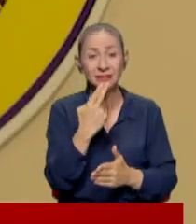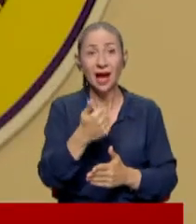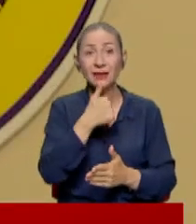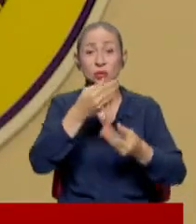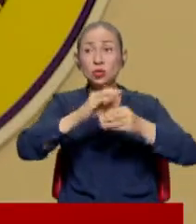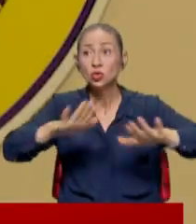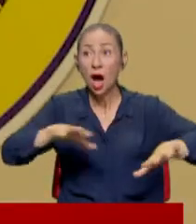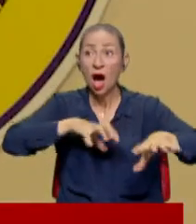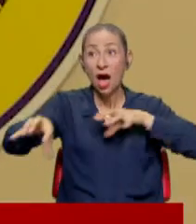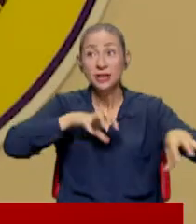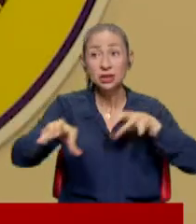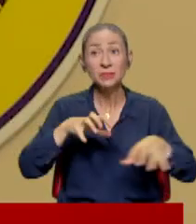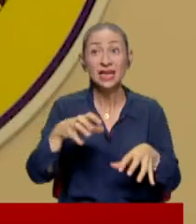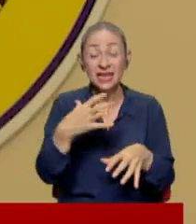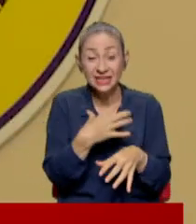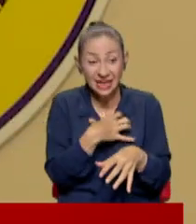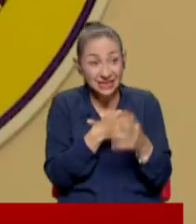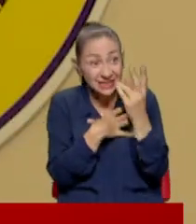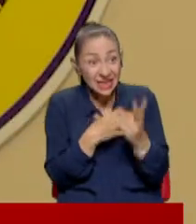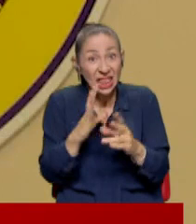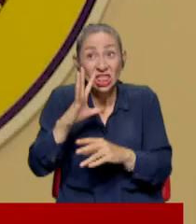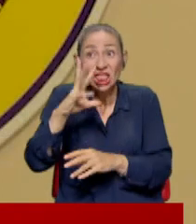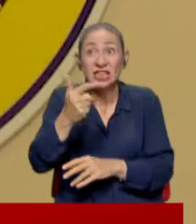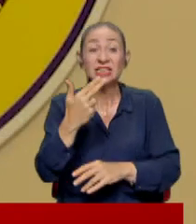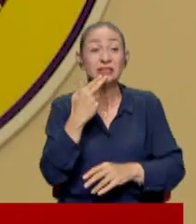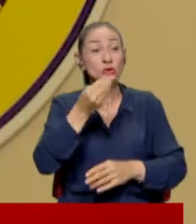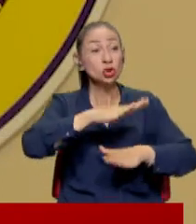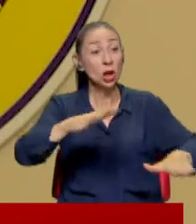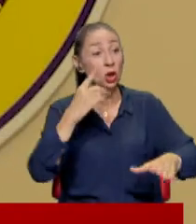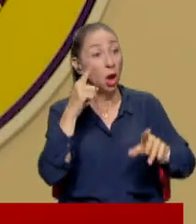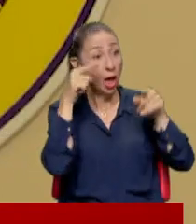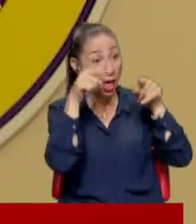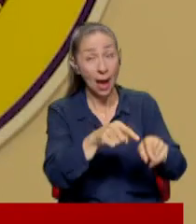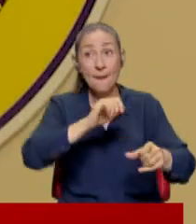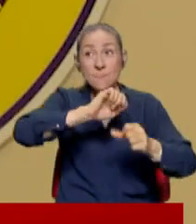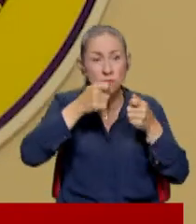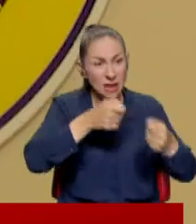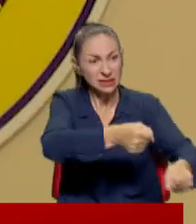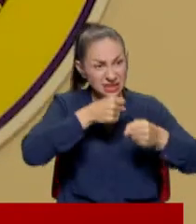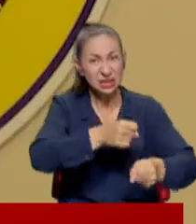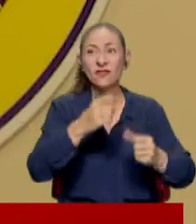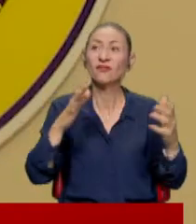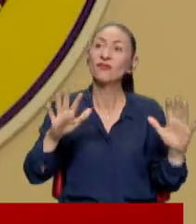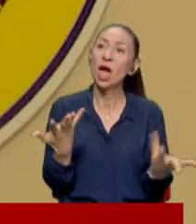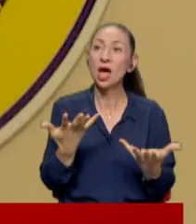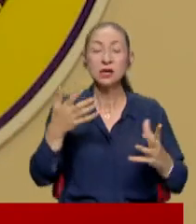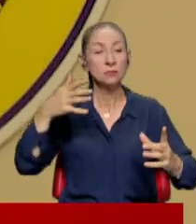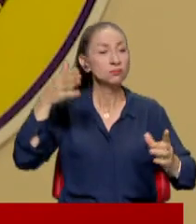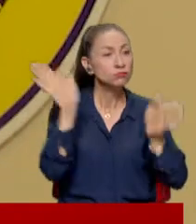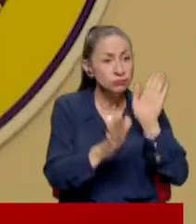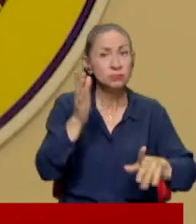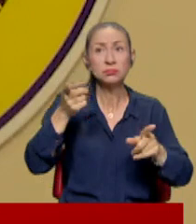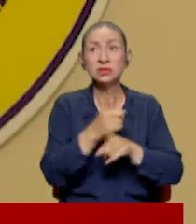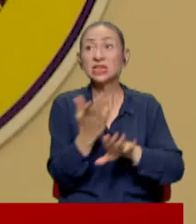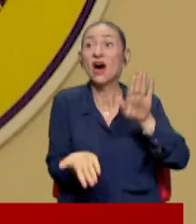erkek çocuklarını ayrıştırmanın kendisi gelecekte kız çocuklarına yönelik baskının ya da saldırıların